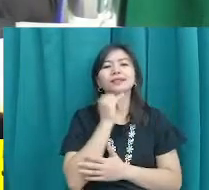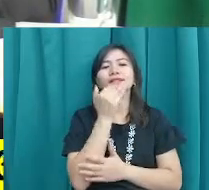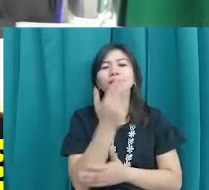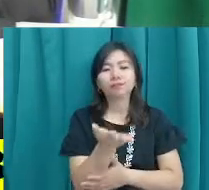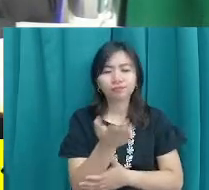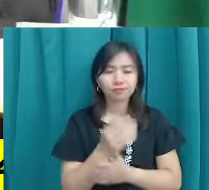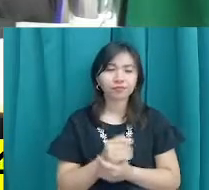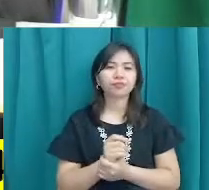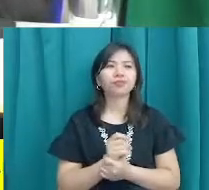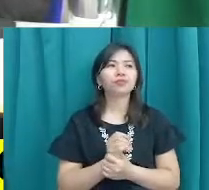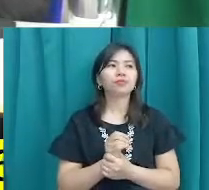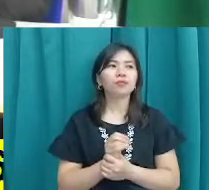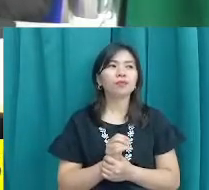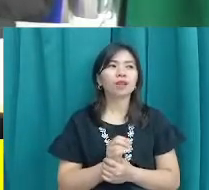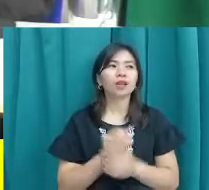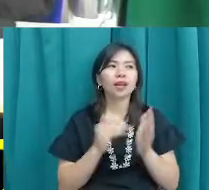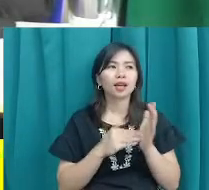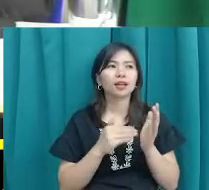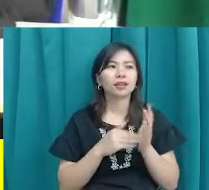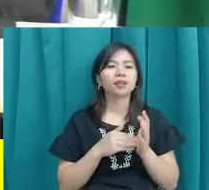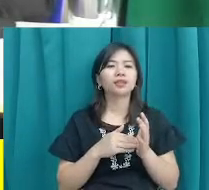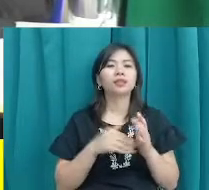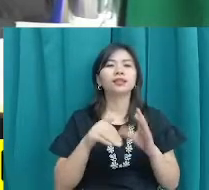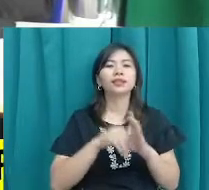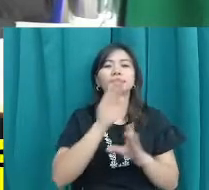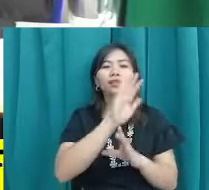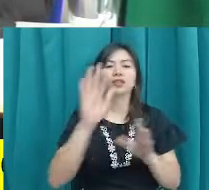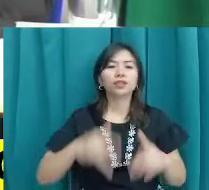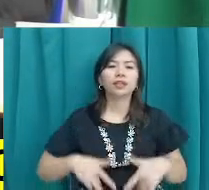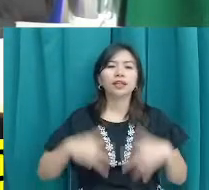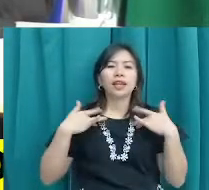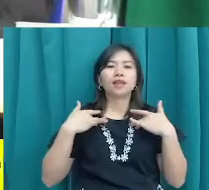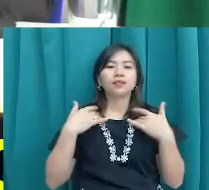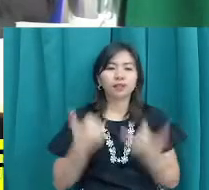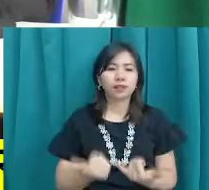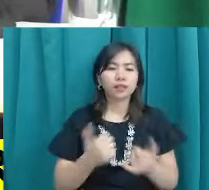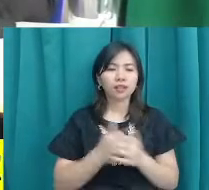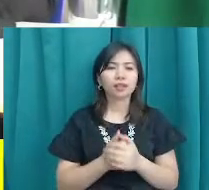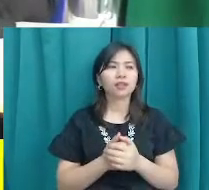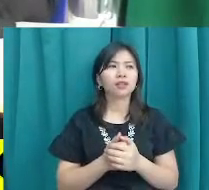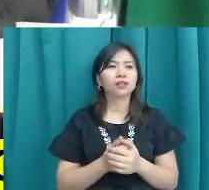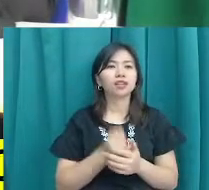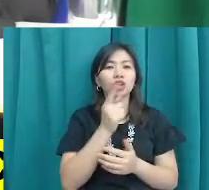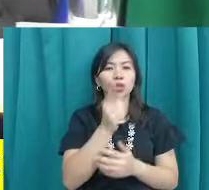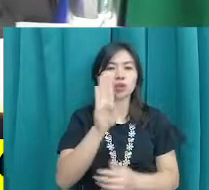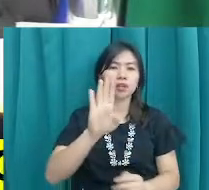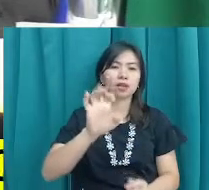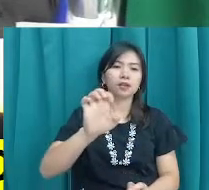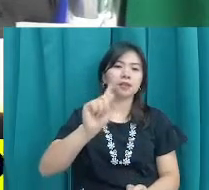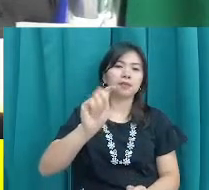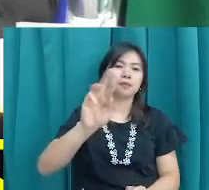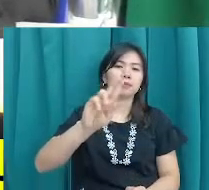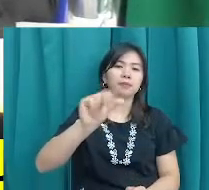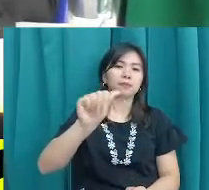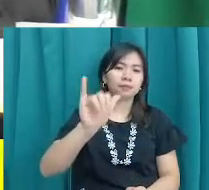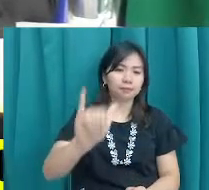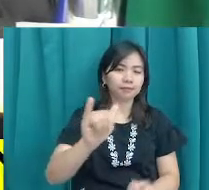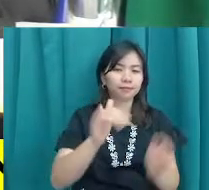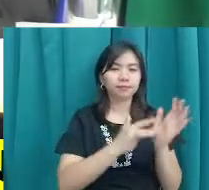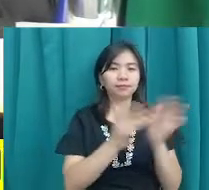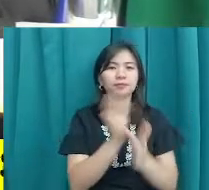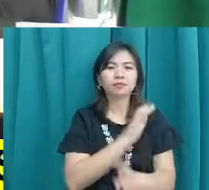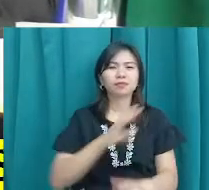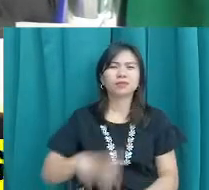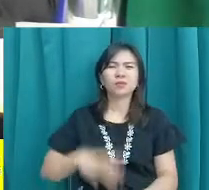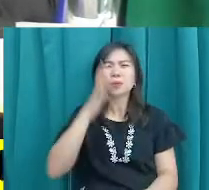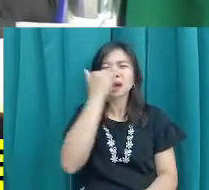ikaw nagsabi, ikaw na mismo at sa iyong pamumuhay ang nagsabing ipinagkalulo mo ang Panginoon Hesus Kristo. Bakit? Yeah. May iba